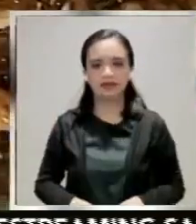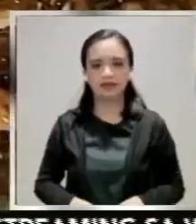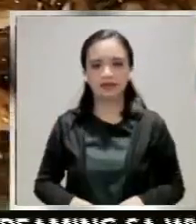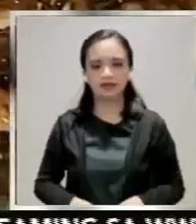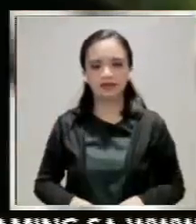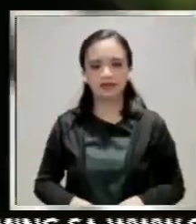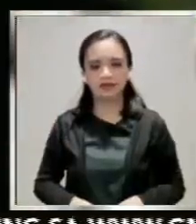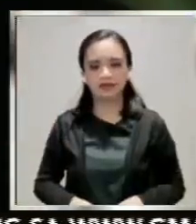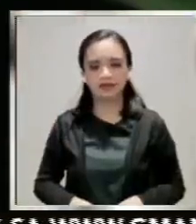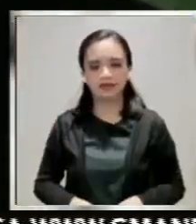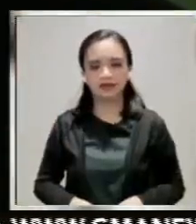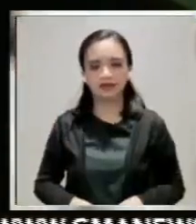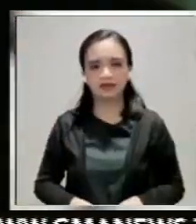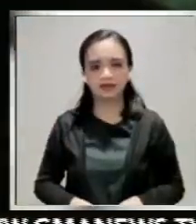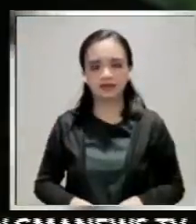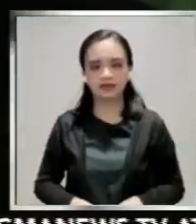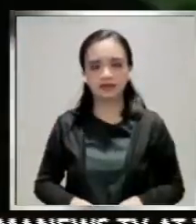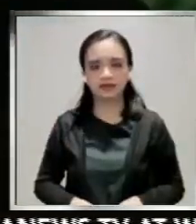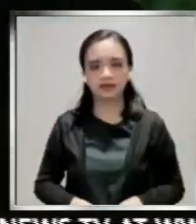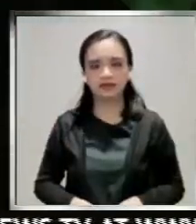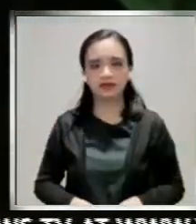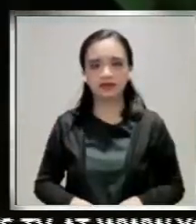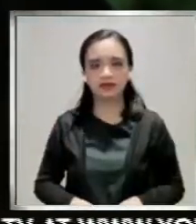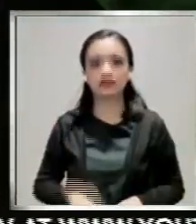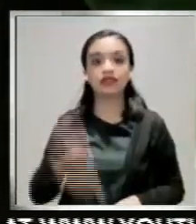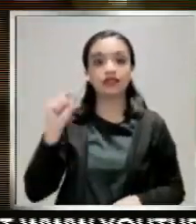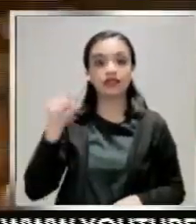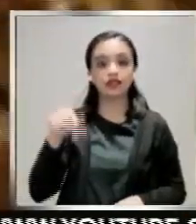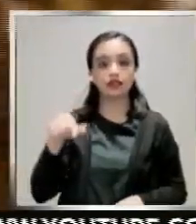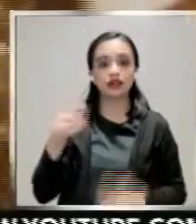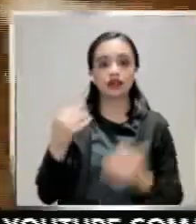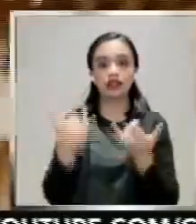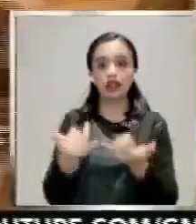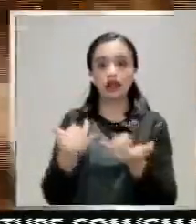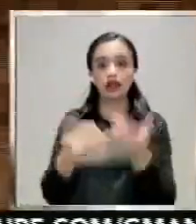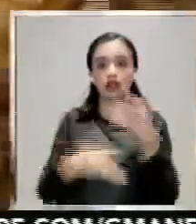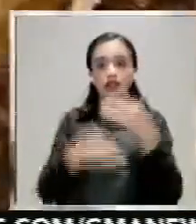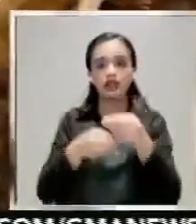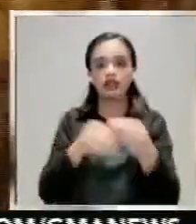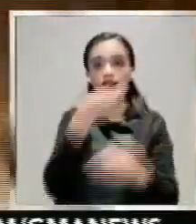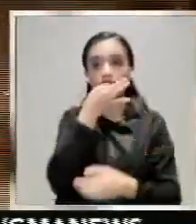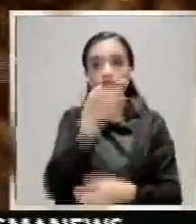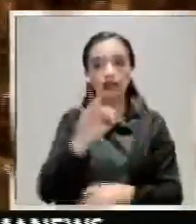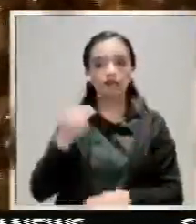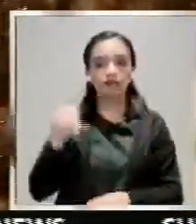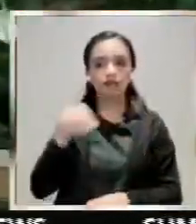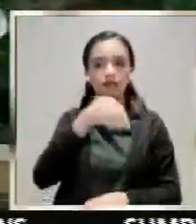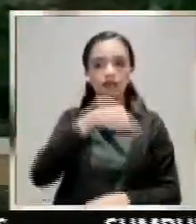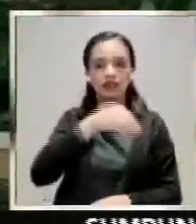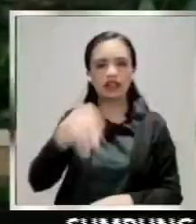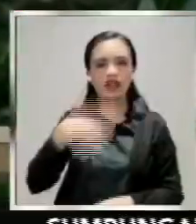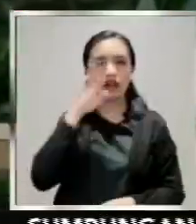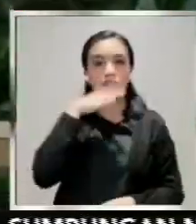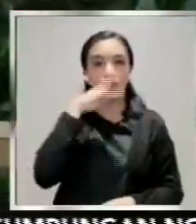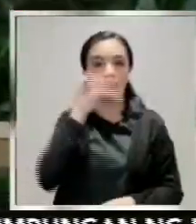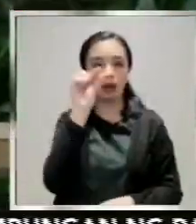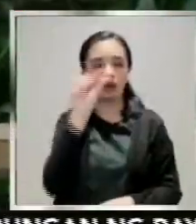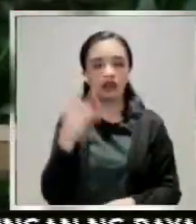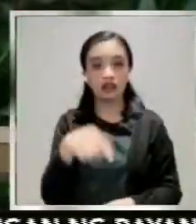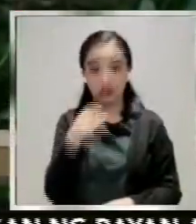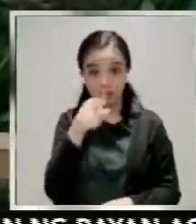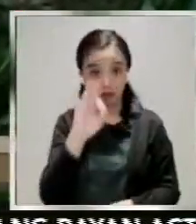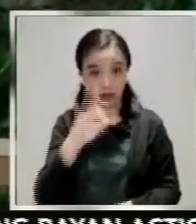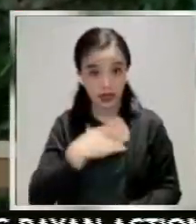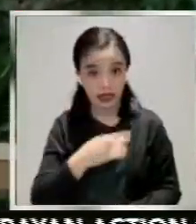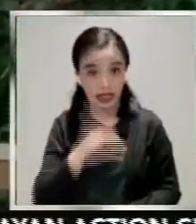so Ito po nalagyan na natin ng flavoring medyo maanghang anghang siya kung Mahilig kayo sa Spicy Baka ito